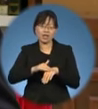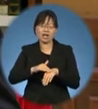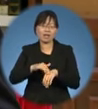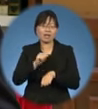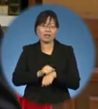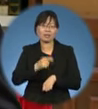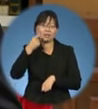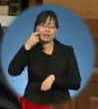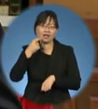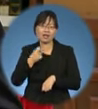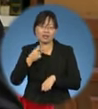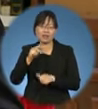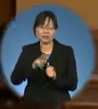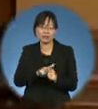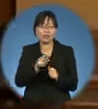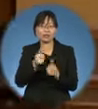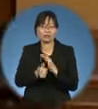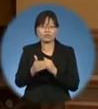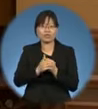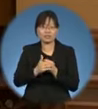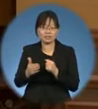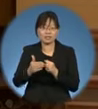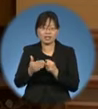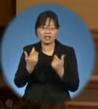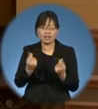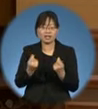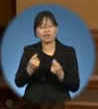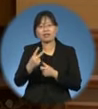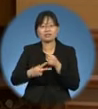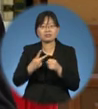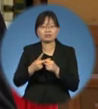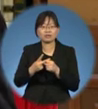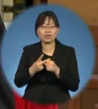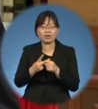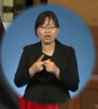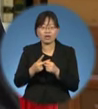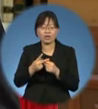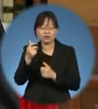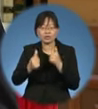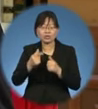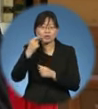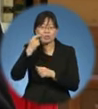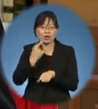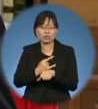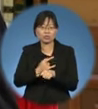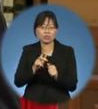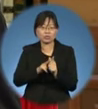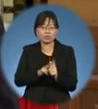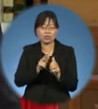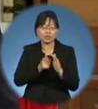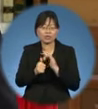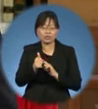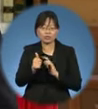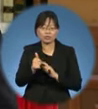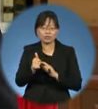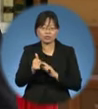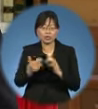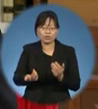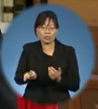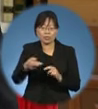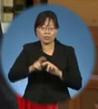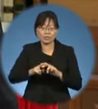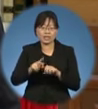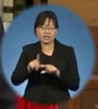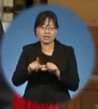합니다. 아, 후보 선수? 그렇죠. 예, 예. 그럼 뭐 한 2년 정도 이렇게 경기 못 나가고 후보 선수로 이렇게 공백 기간을